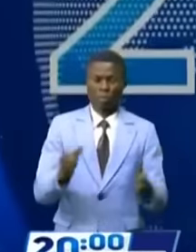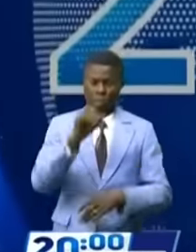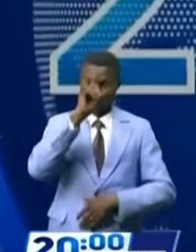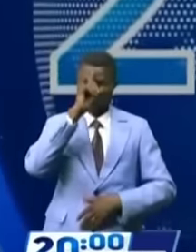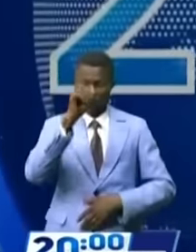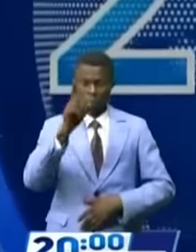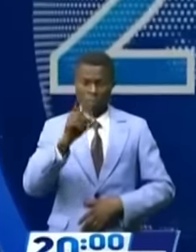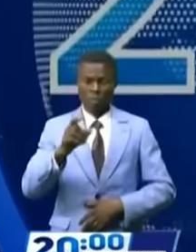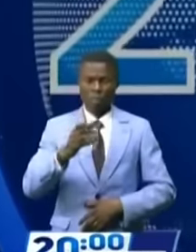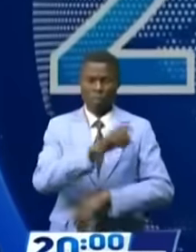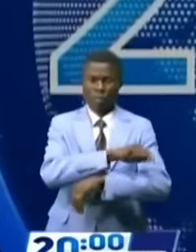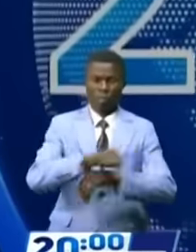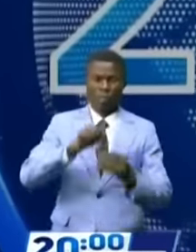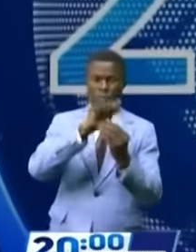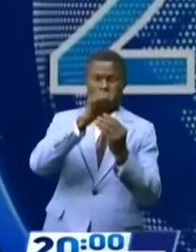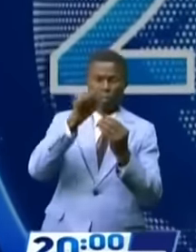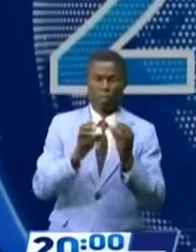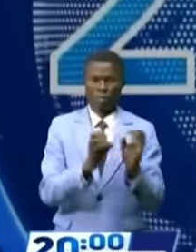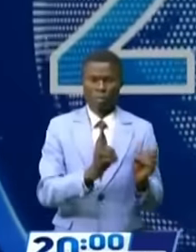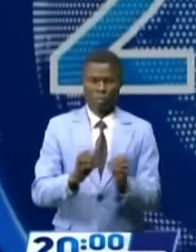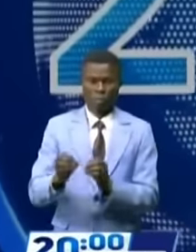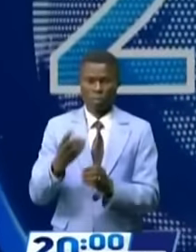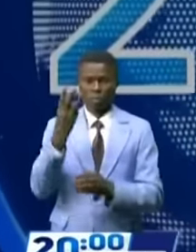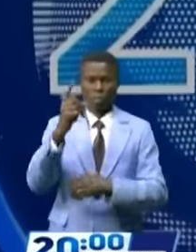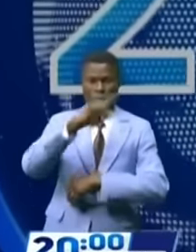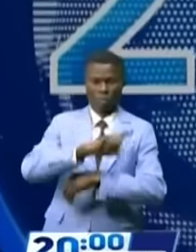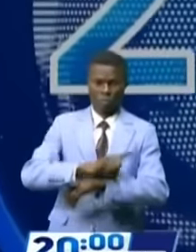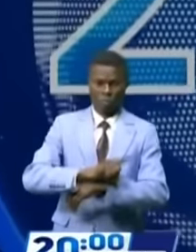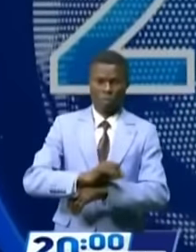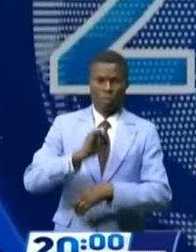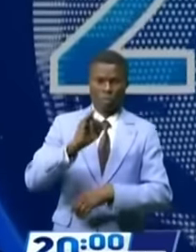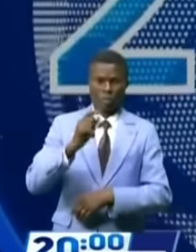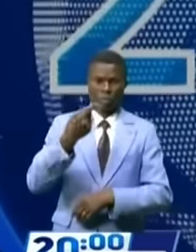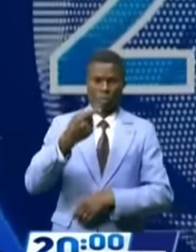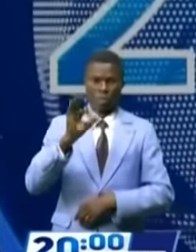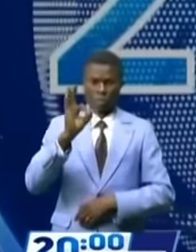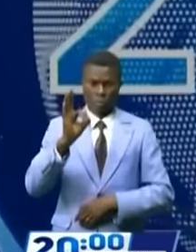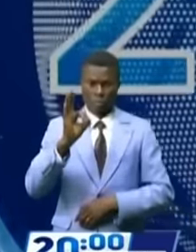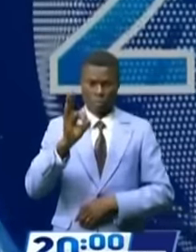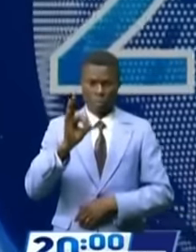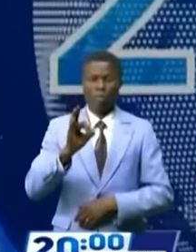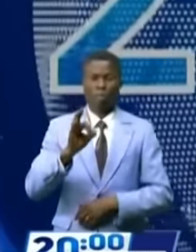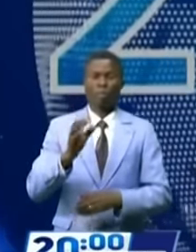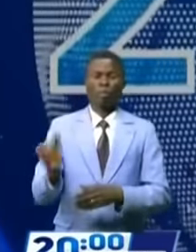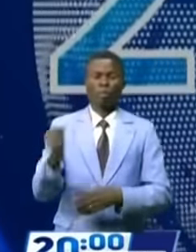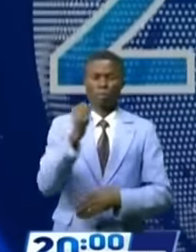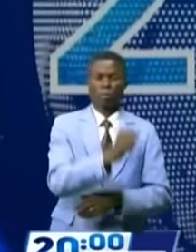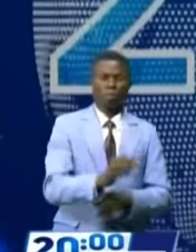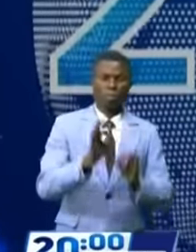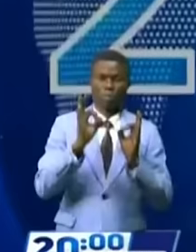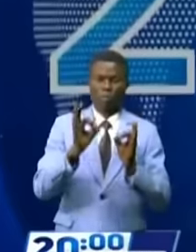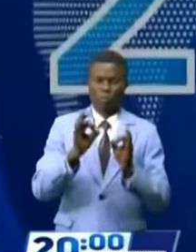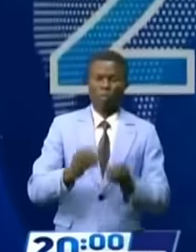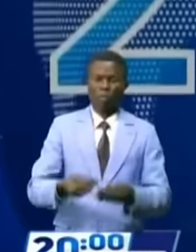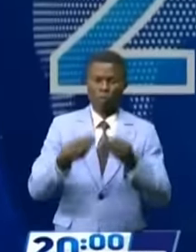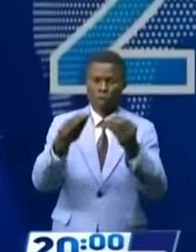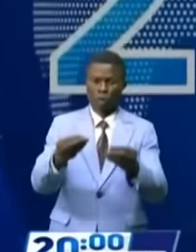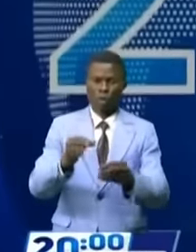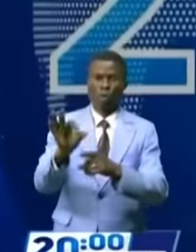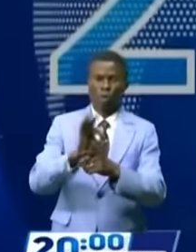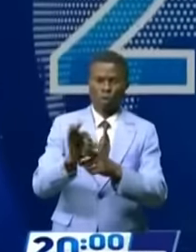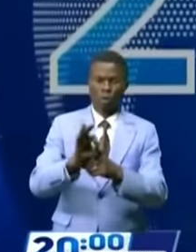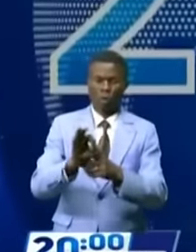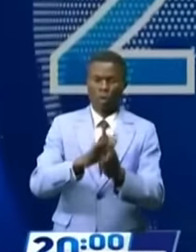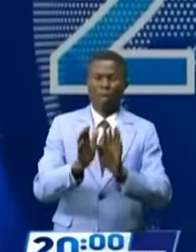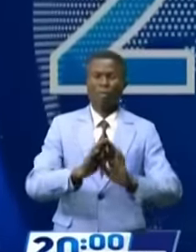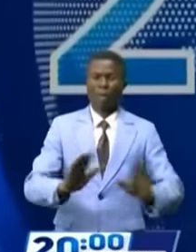capacité des commissaires aux comptes organisé durant 3 jours à l'IGF. Ils sont nouvellement nommés et il fallait donc mieux les outiller.